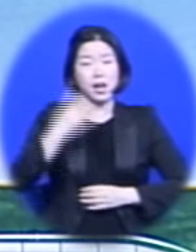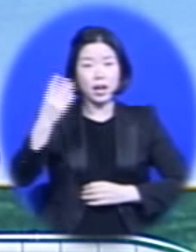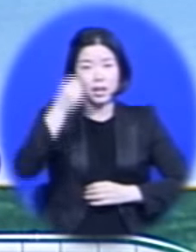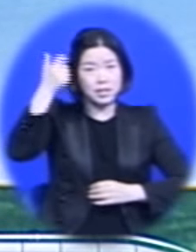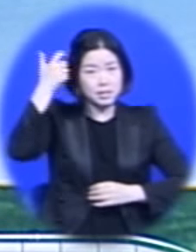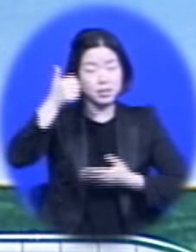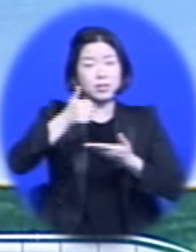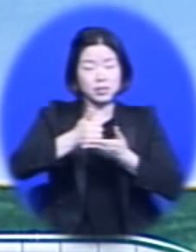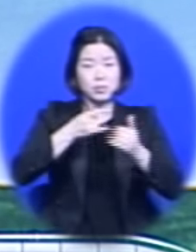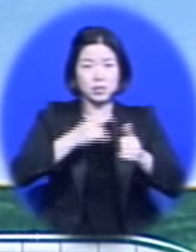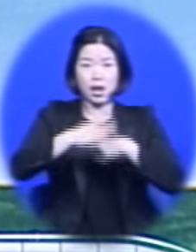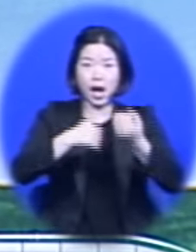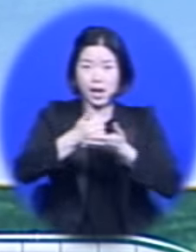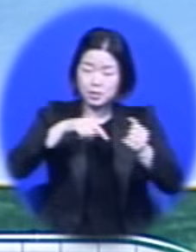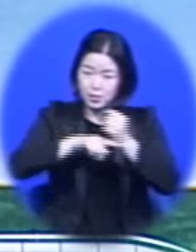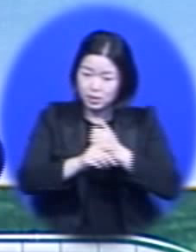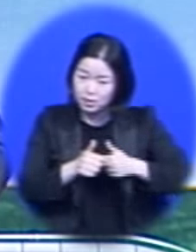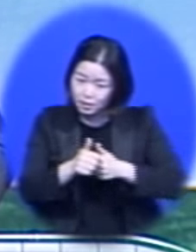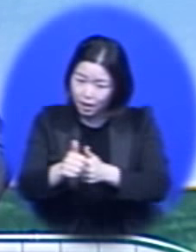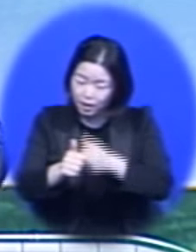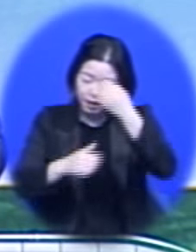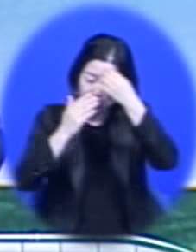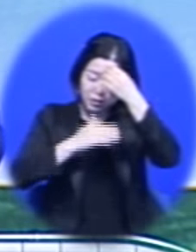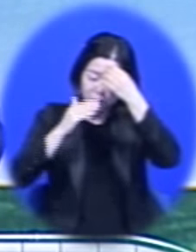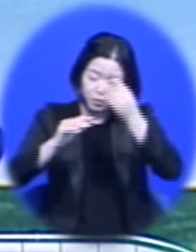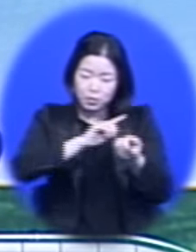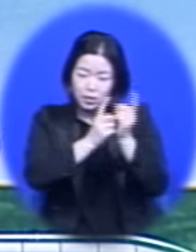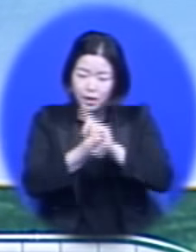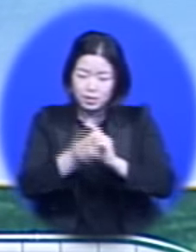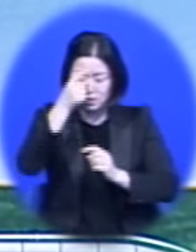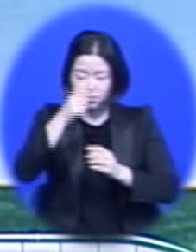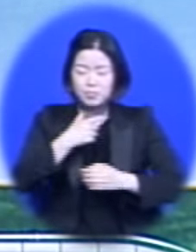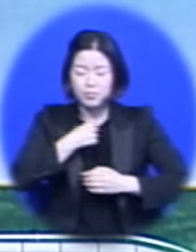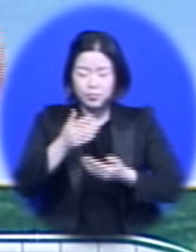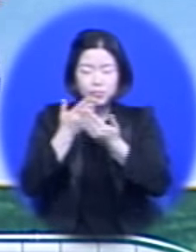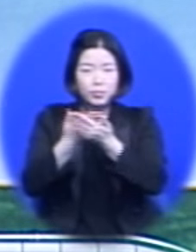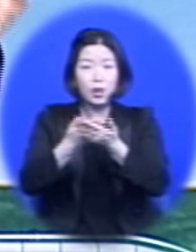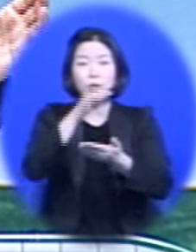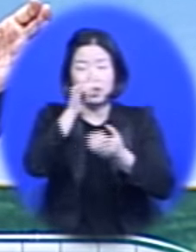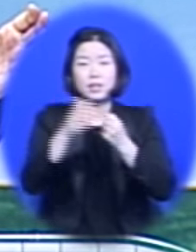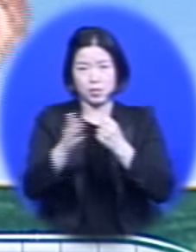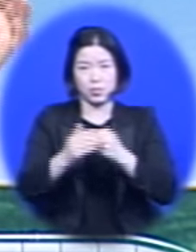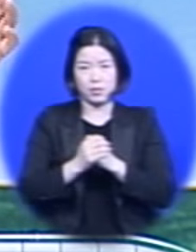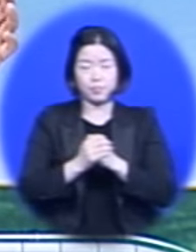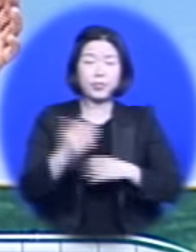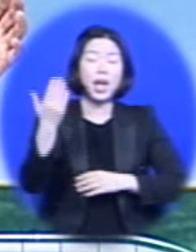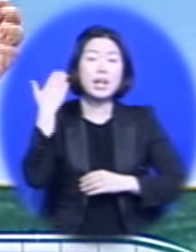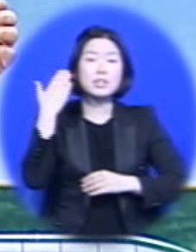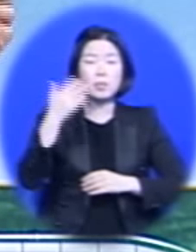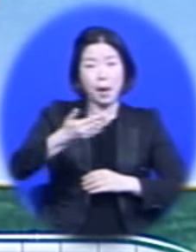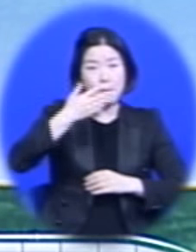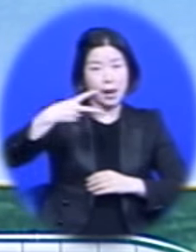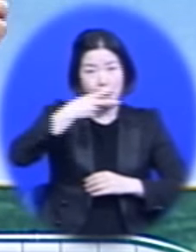성령께서 하나님의 뜻을 따라 성도를 대신하여 간구하시기 때문입니다. 지난 금식성회 때 오신